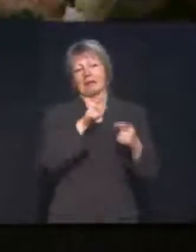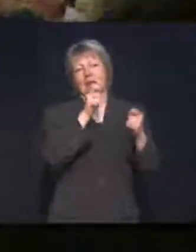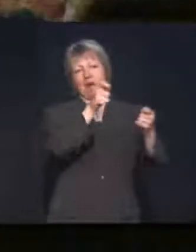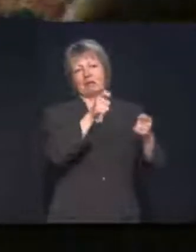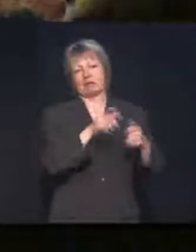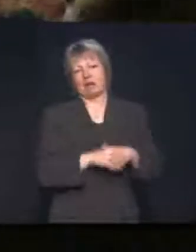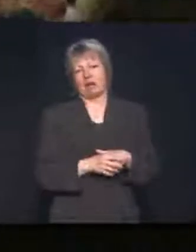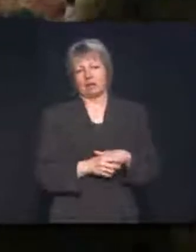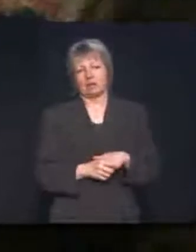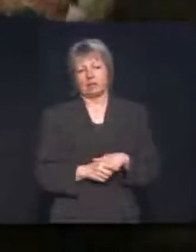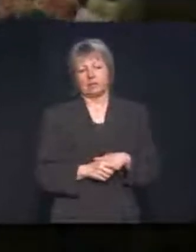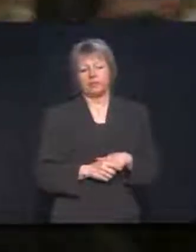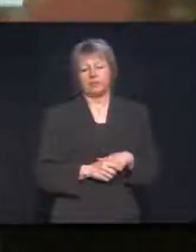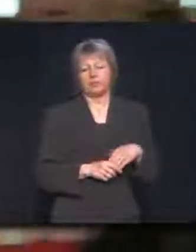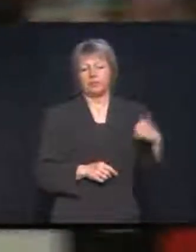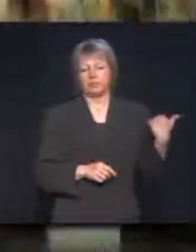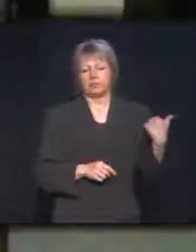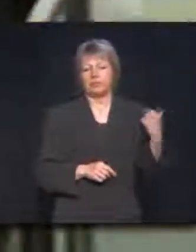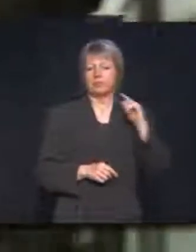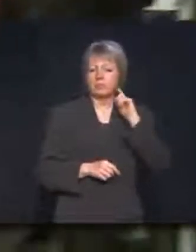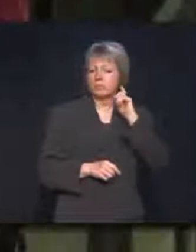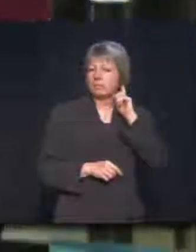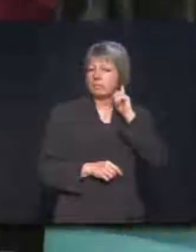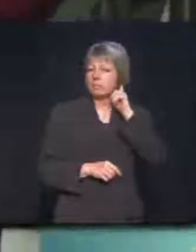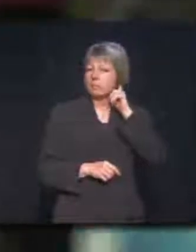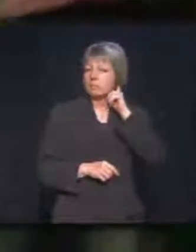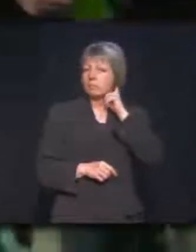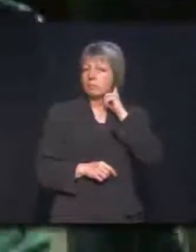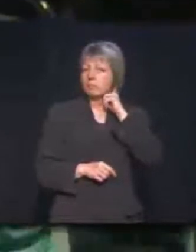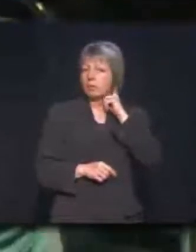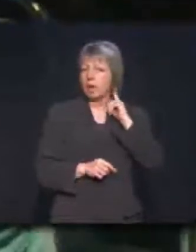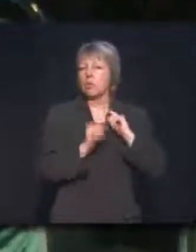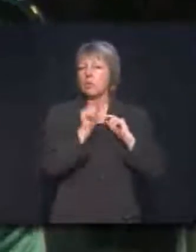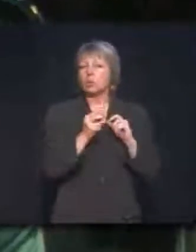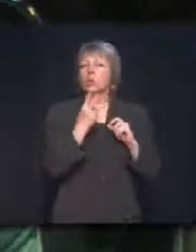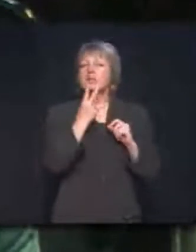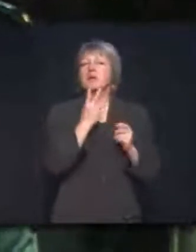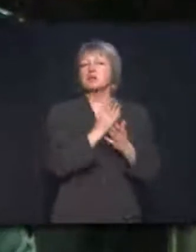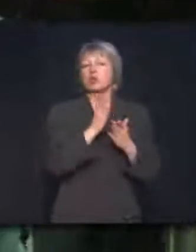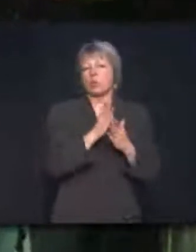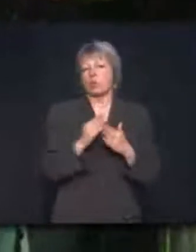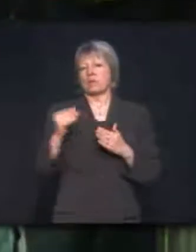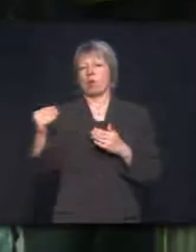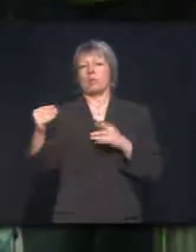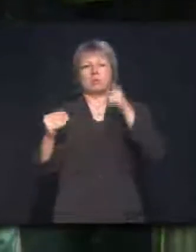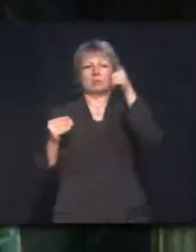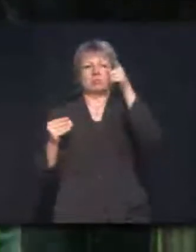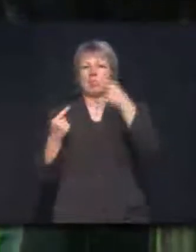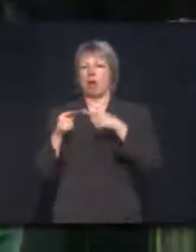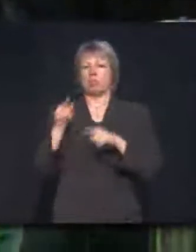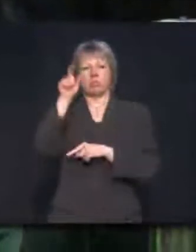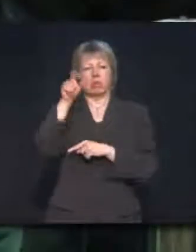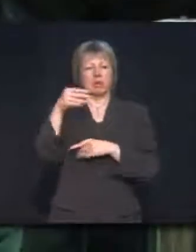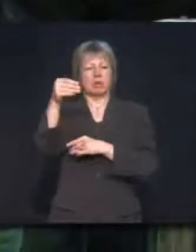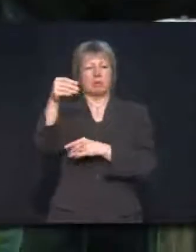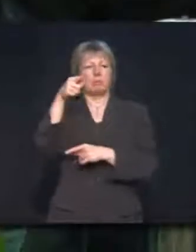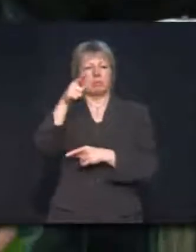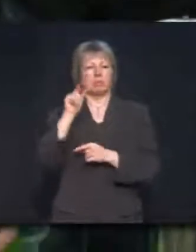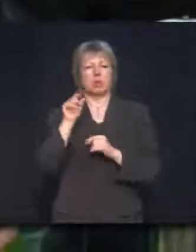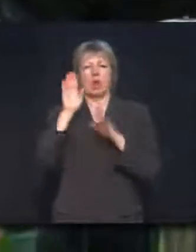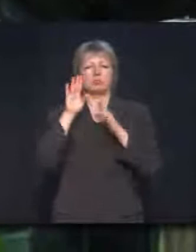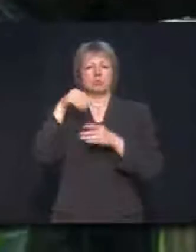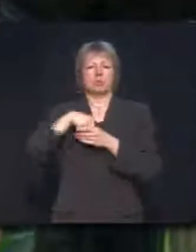das Modul 2 wurde übernommen ist also auch gleich in der Abstimmung drin und der vierte probearbeiter bitte